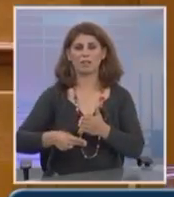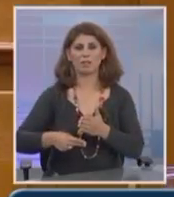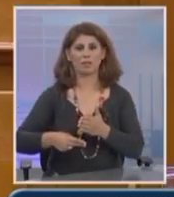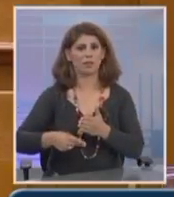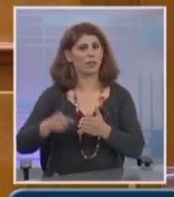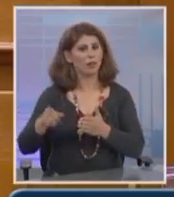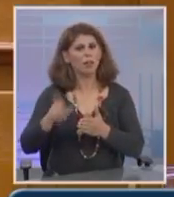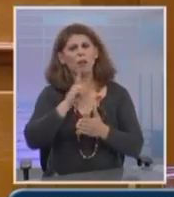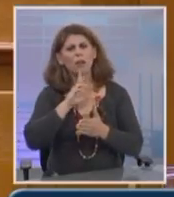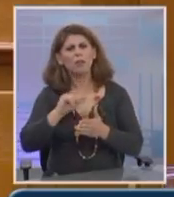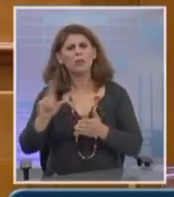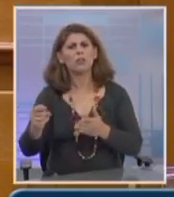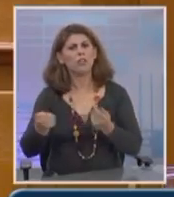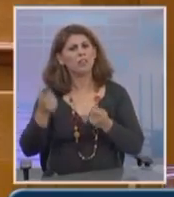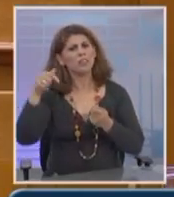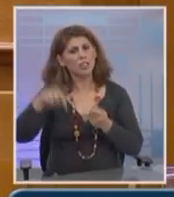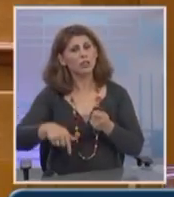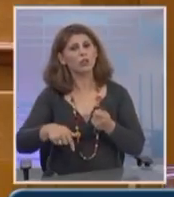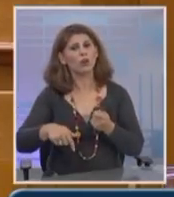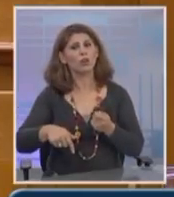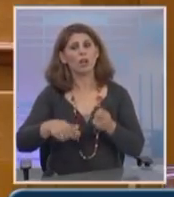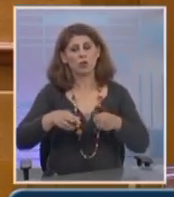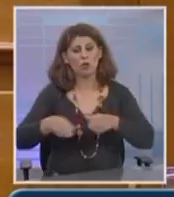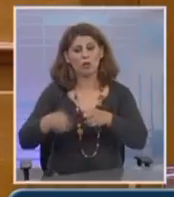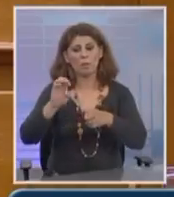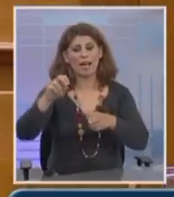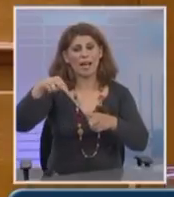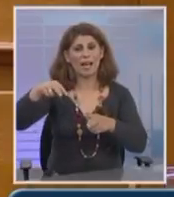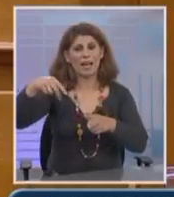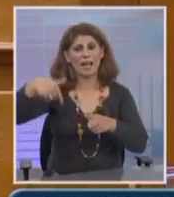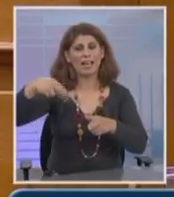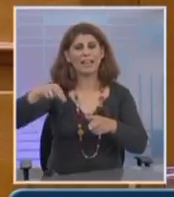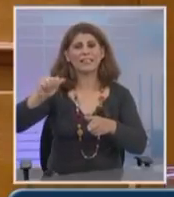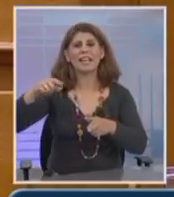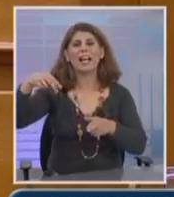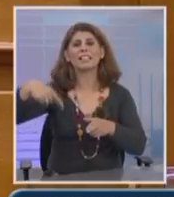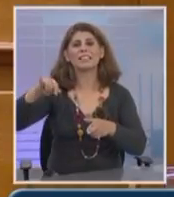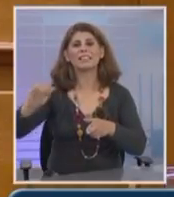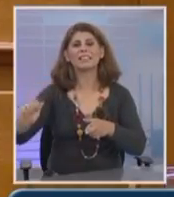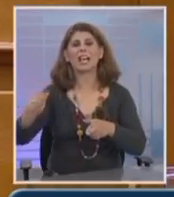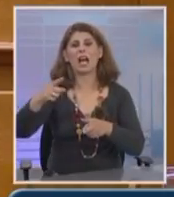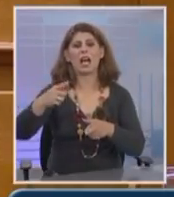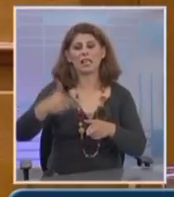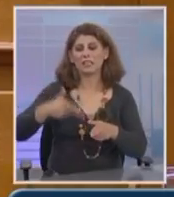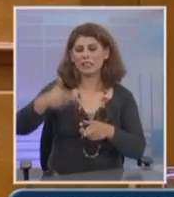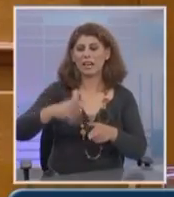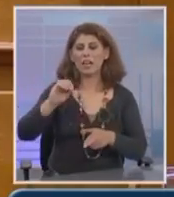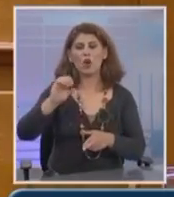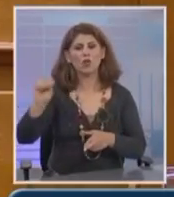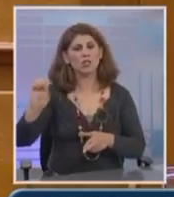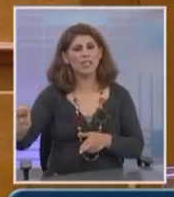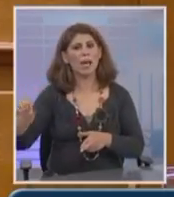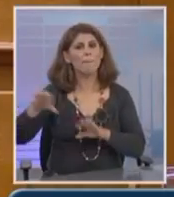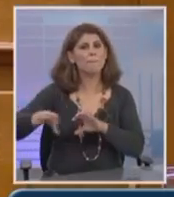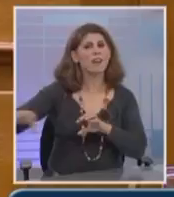ίδια παράσταση επαναλαμβάνεται στην Εγνατία, στην Αφάντου, στην Τρενοσέ και στα περιφερειακά αεροδρόμια.